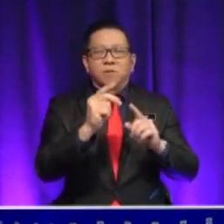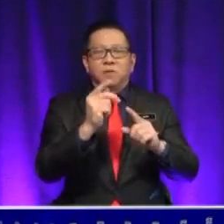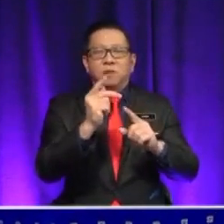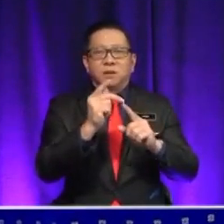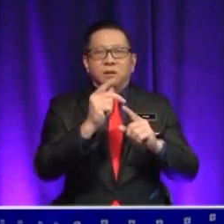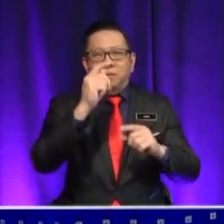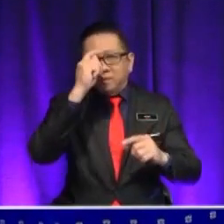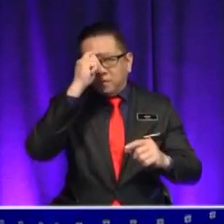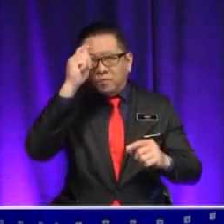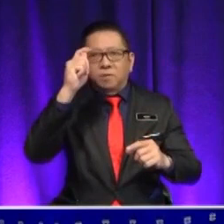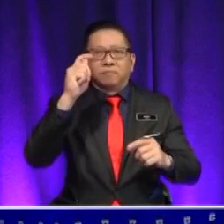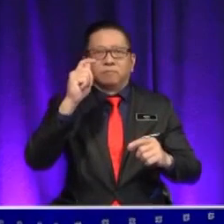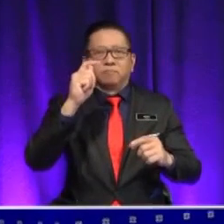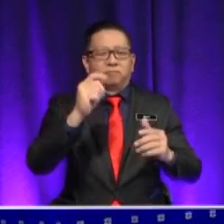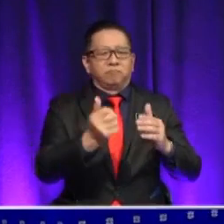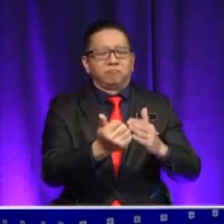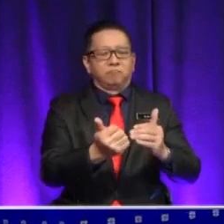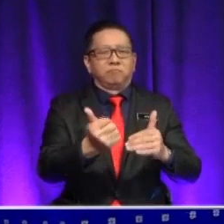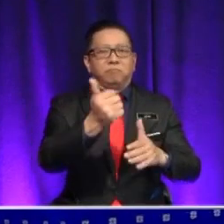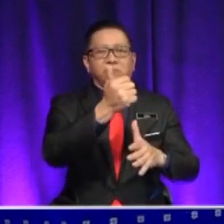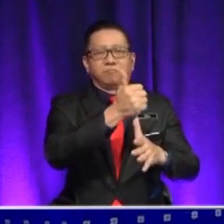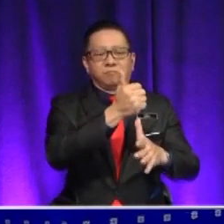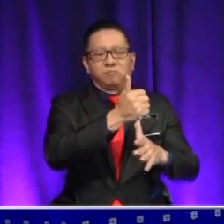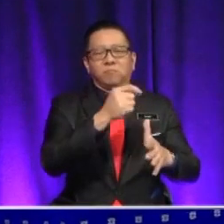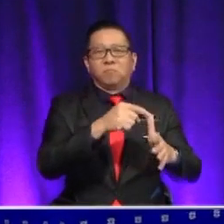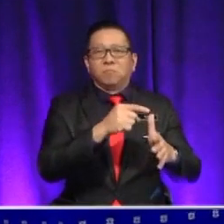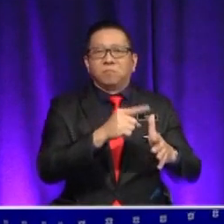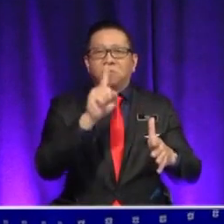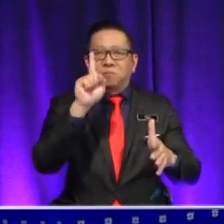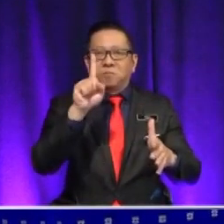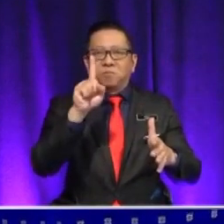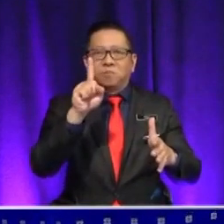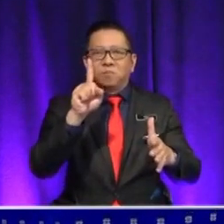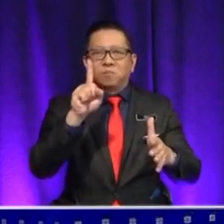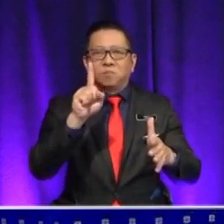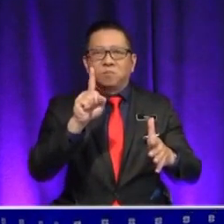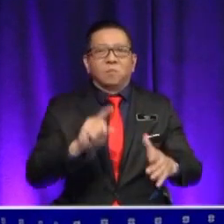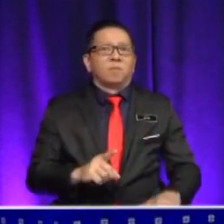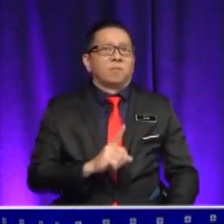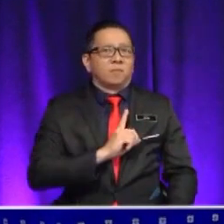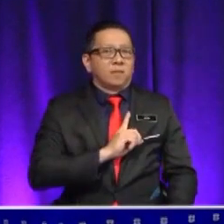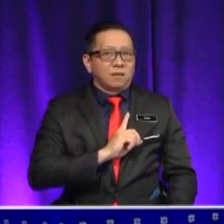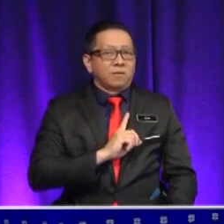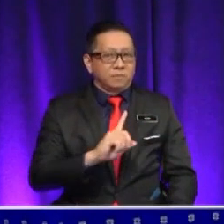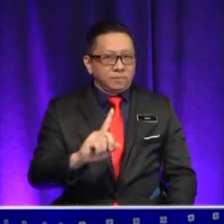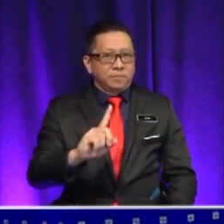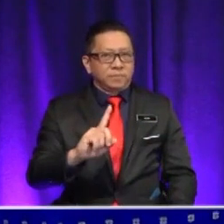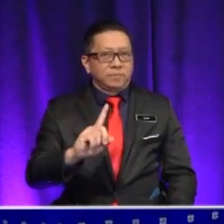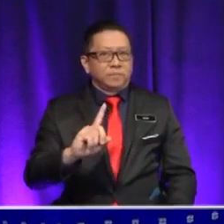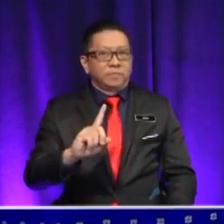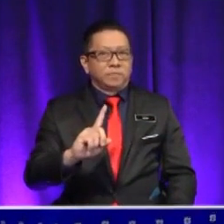Okey, jadi di Malaysia seperti mana yang kita sedia maklum bahawa agama Islam ialah agama persekutuan, okey,